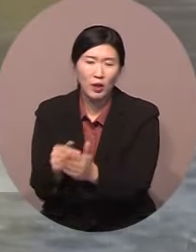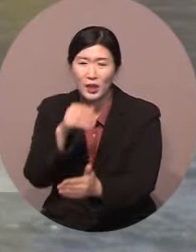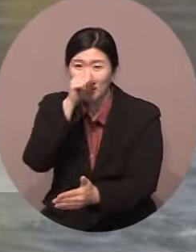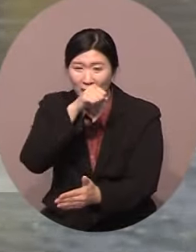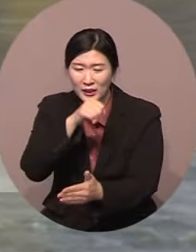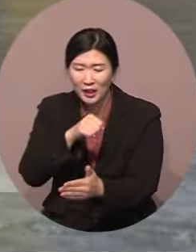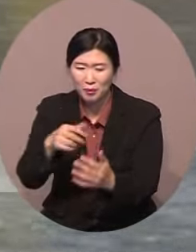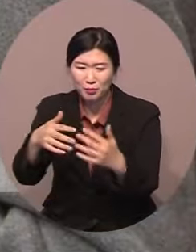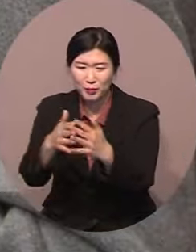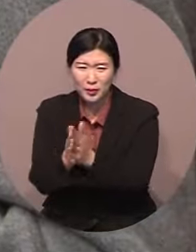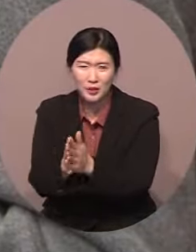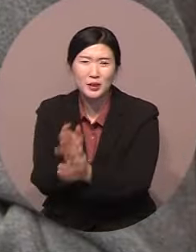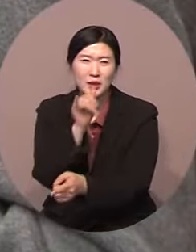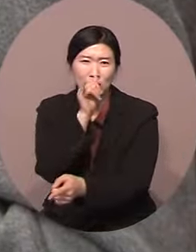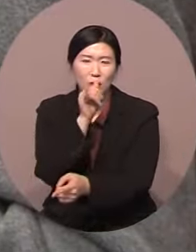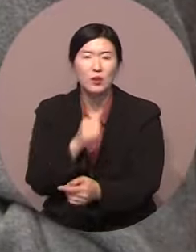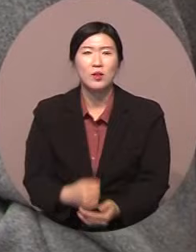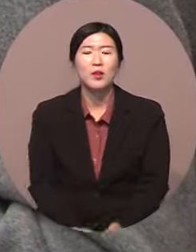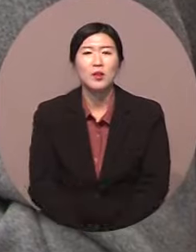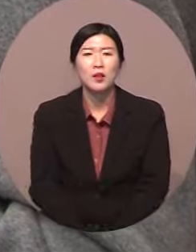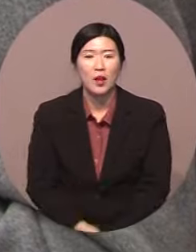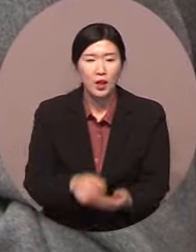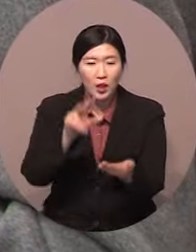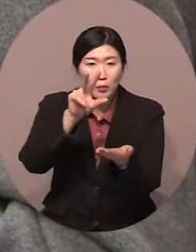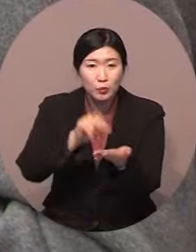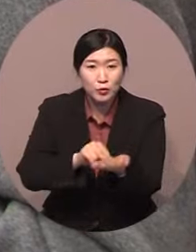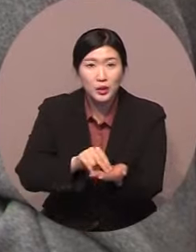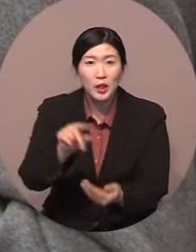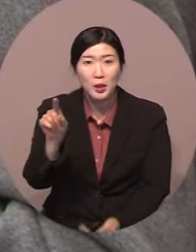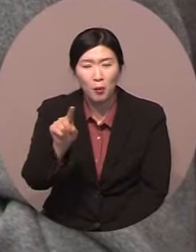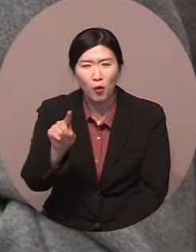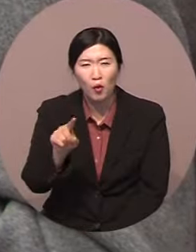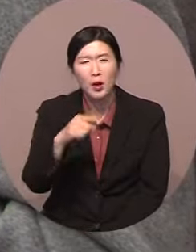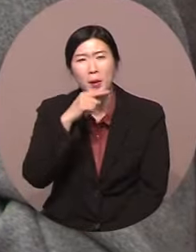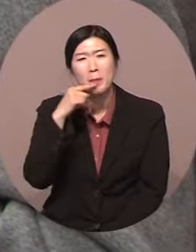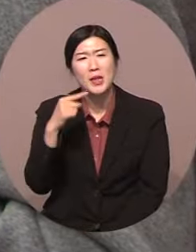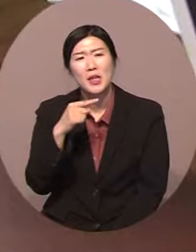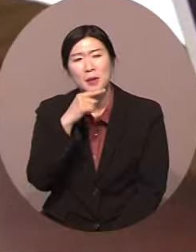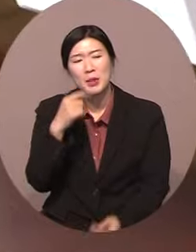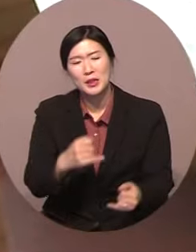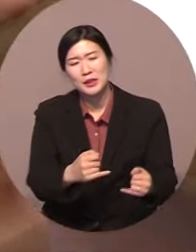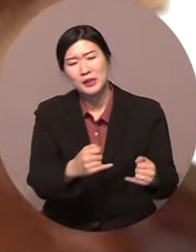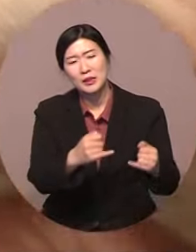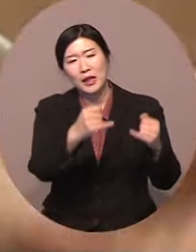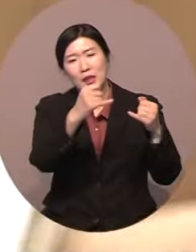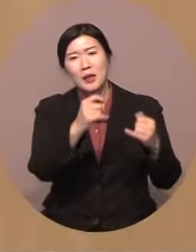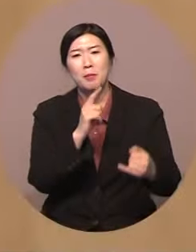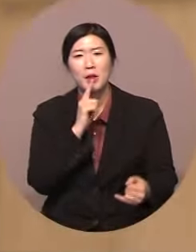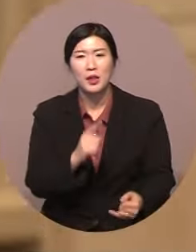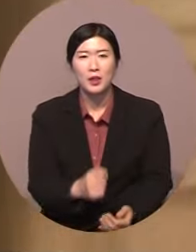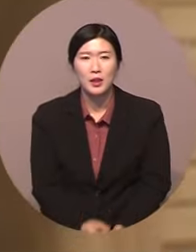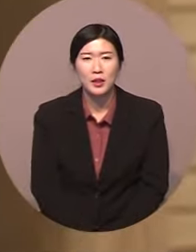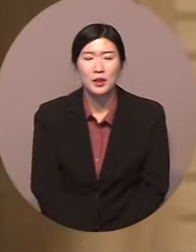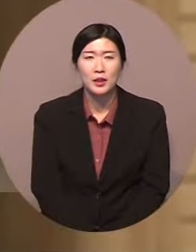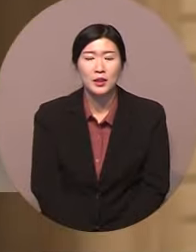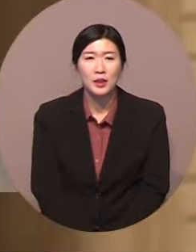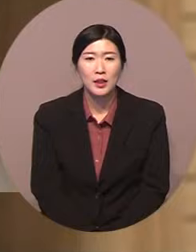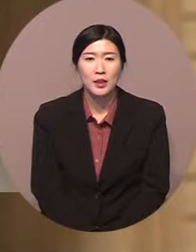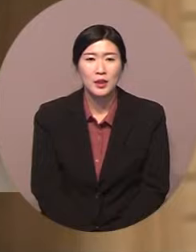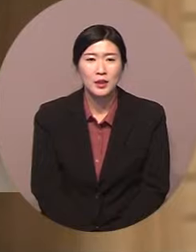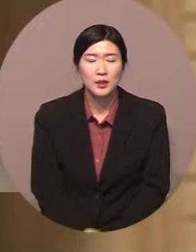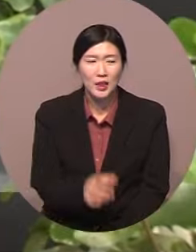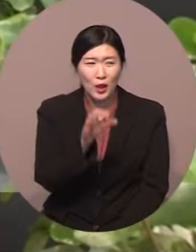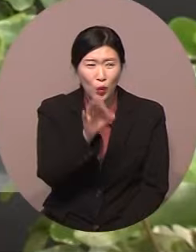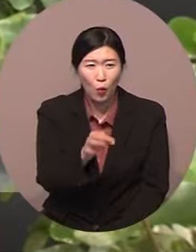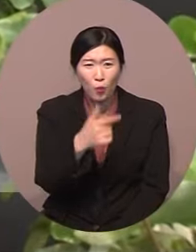전액 삭감했습니다. 문제는 세종시 재정 악화가 더 심해지고 있다는 점입니다. 재정